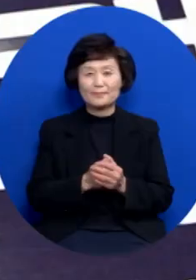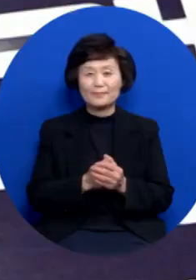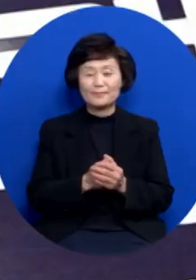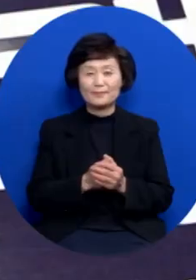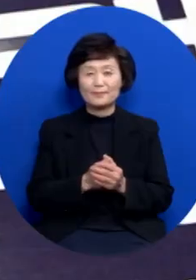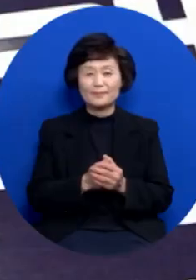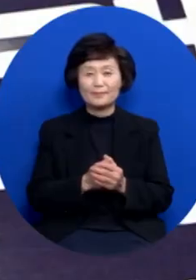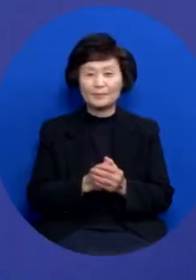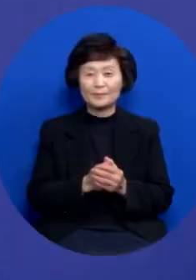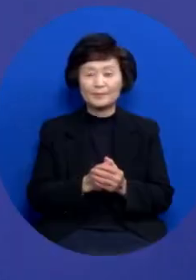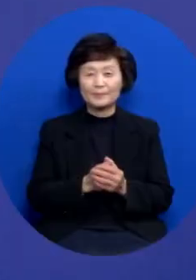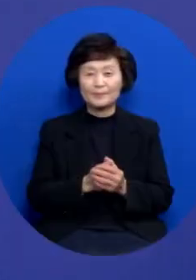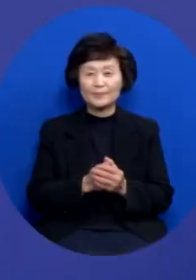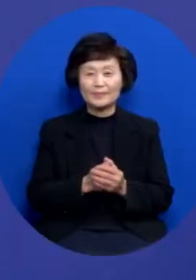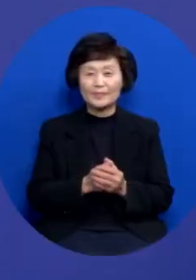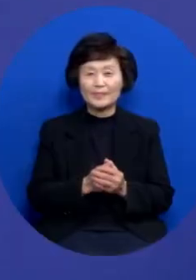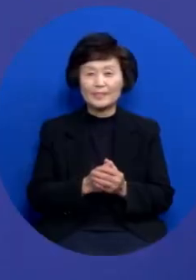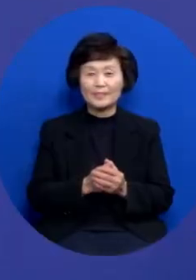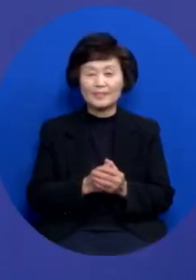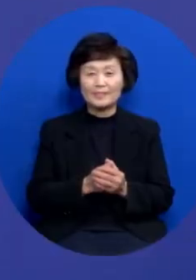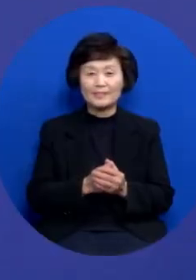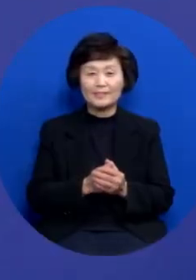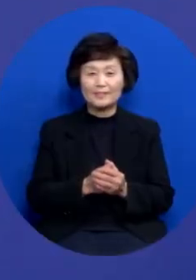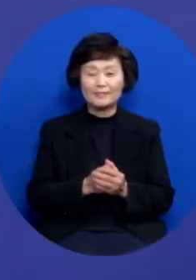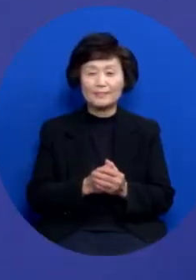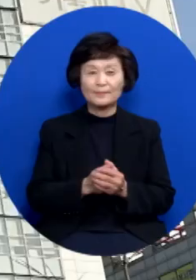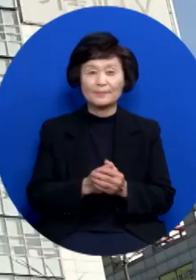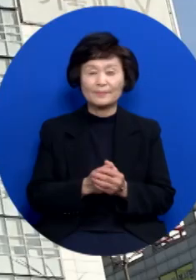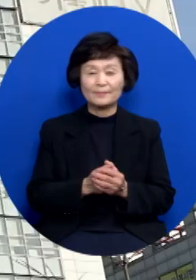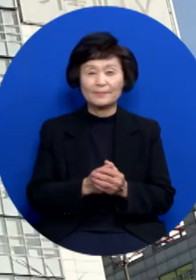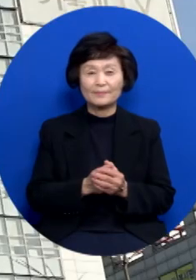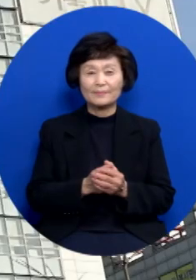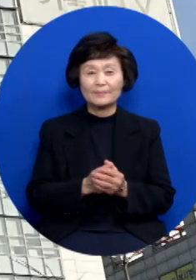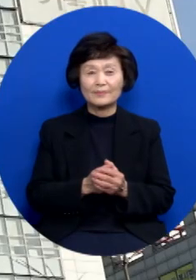최대진입니다. 오늘의 주요 단신입니다.